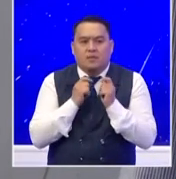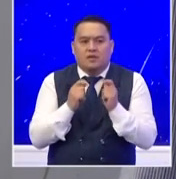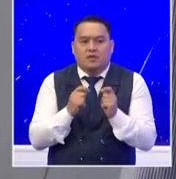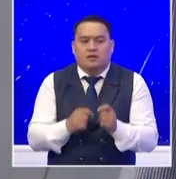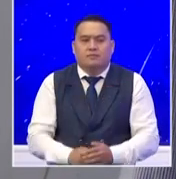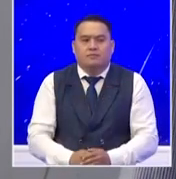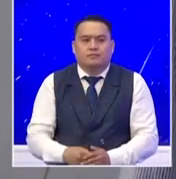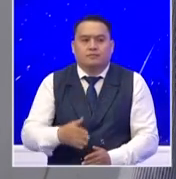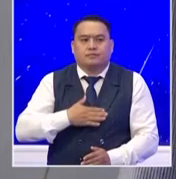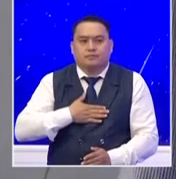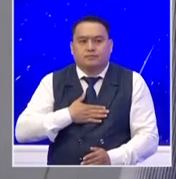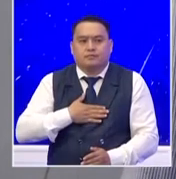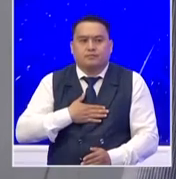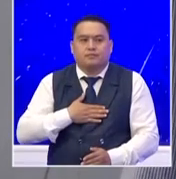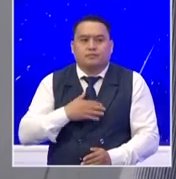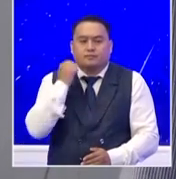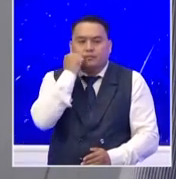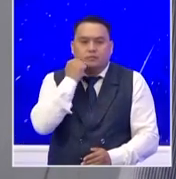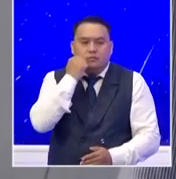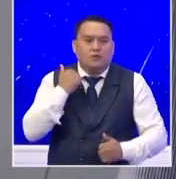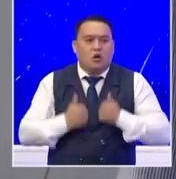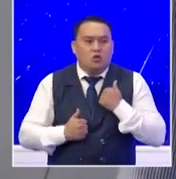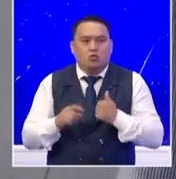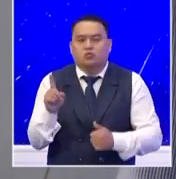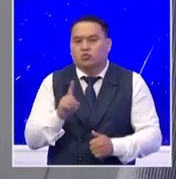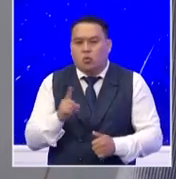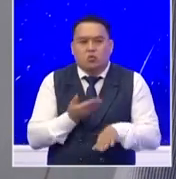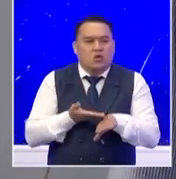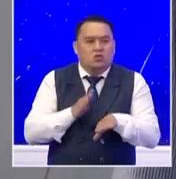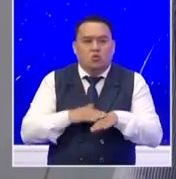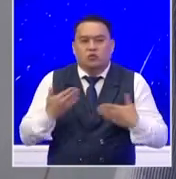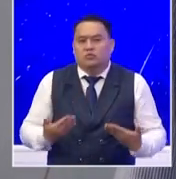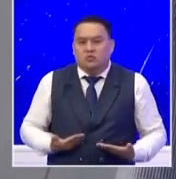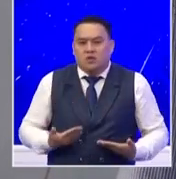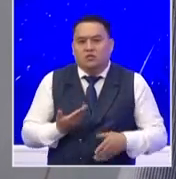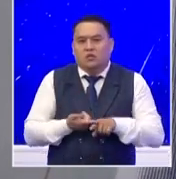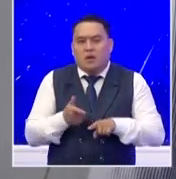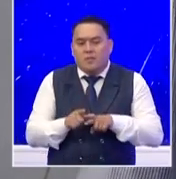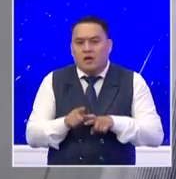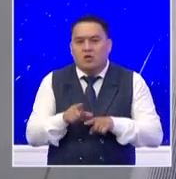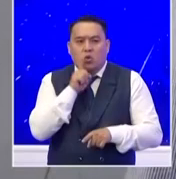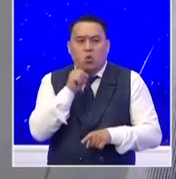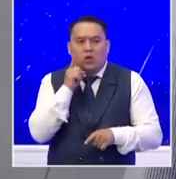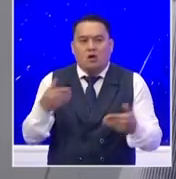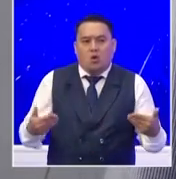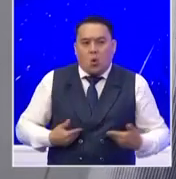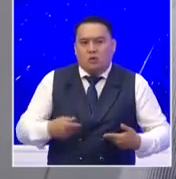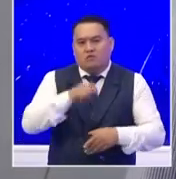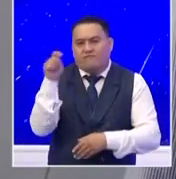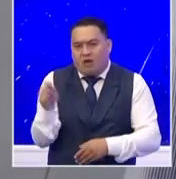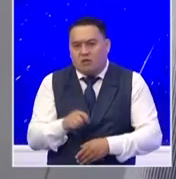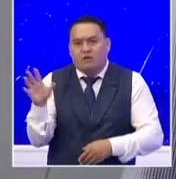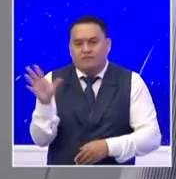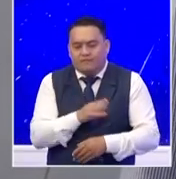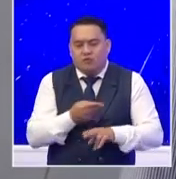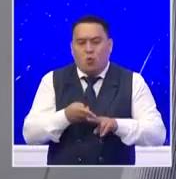бабушкой гордимся еще и потому, что, несмотря на такую тяжелую жизнь, считая с самой юности, это и голод, и война, и